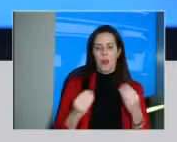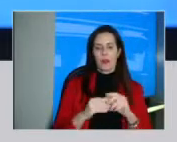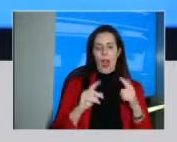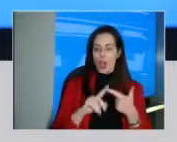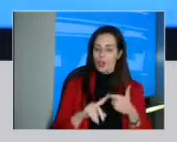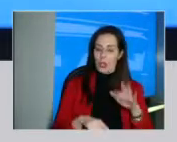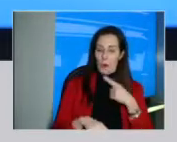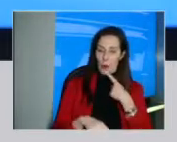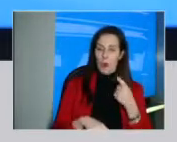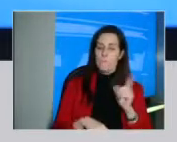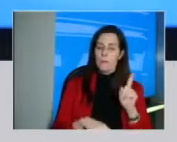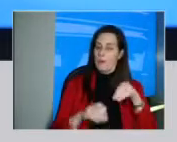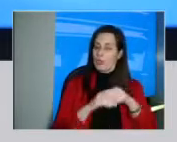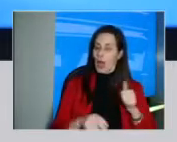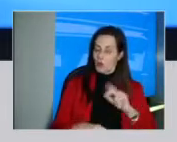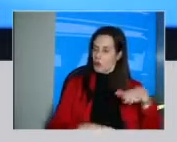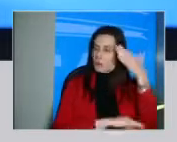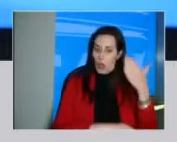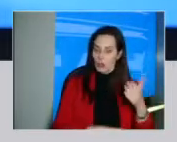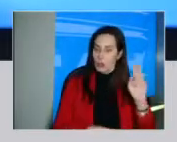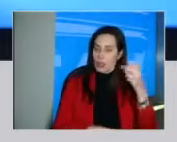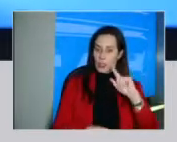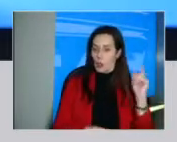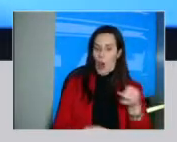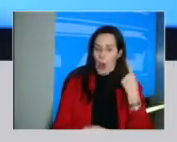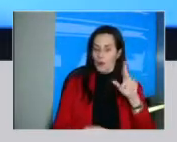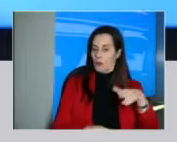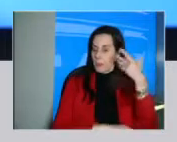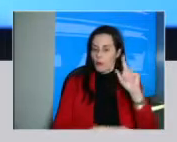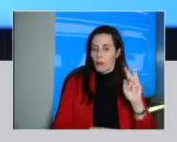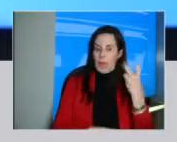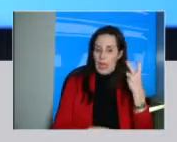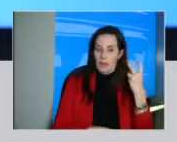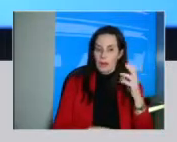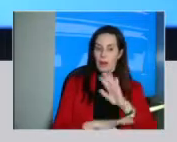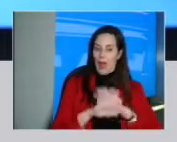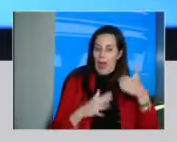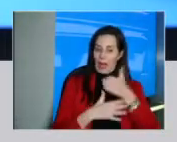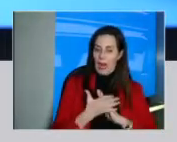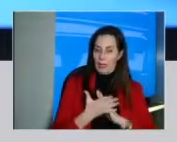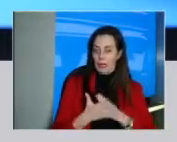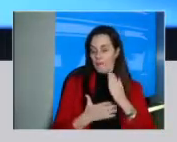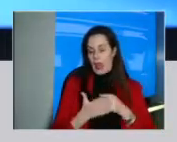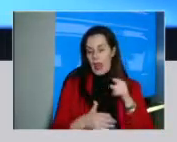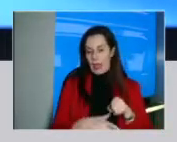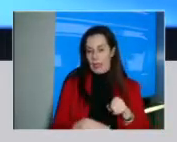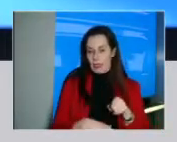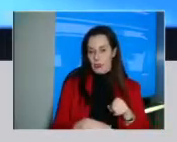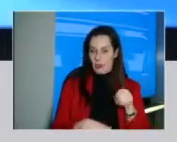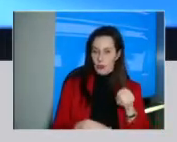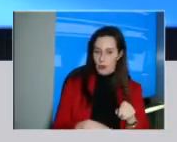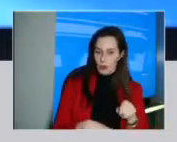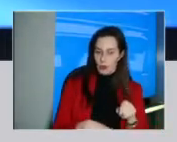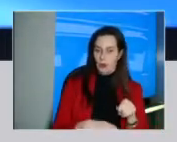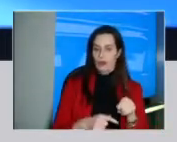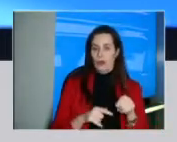מדבר גם מי מתגייס. יש מדינות שמגייסים את כולם, יש מדינות שמגייסים רק חלק, והחלק הזה הוא כאלה